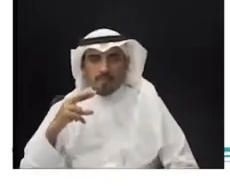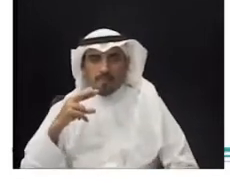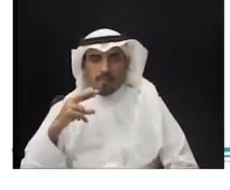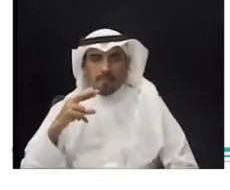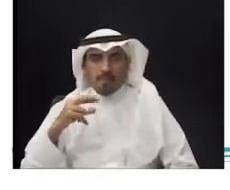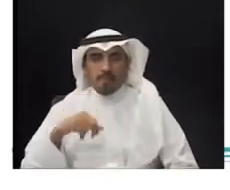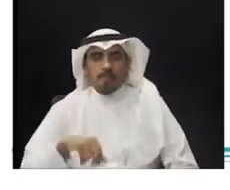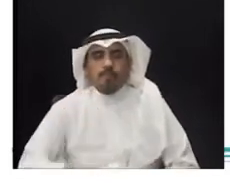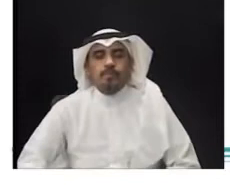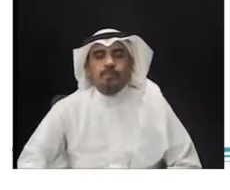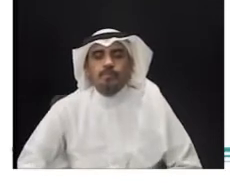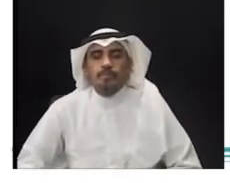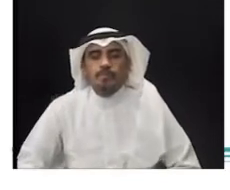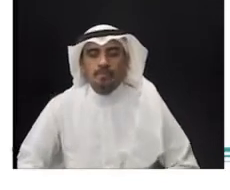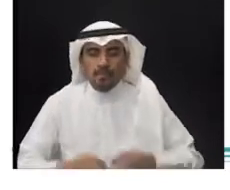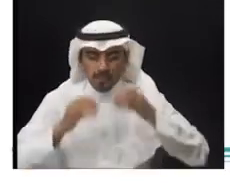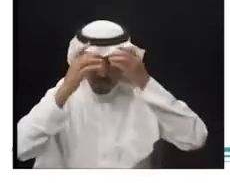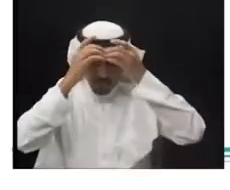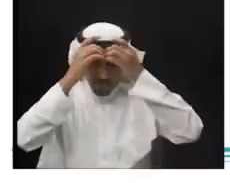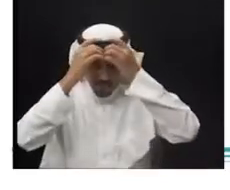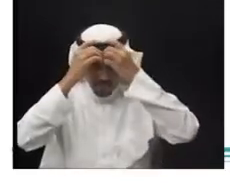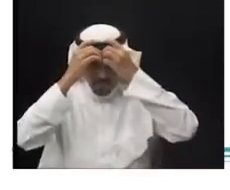الذال.